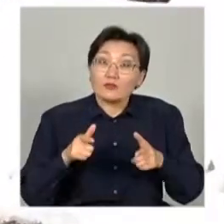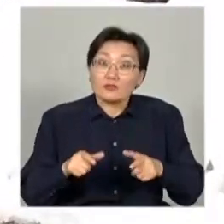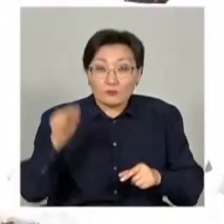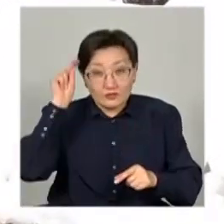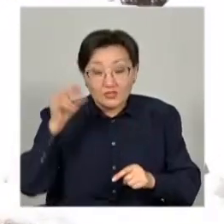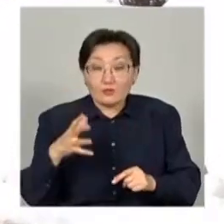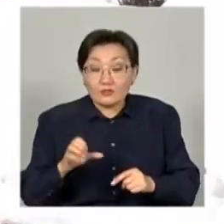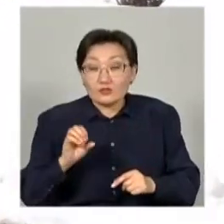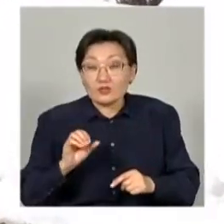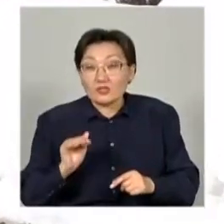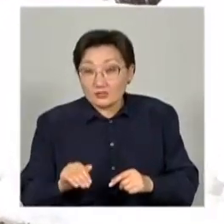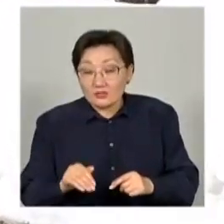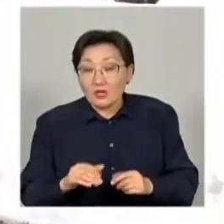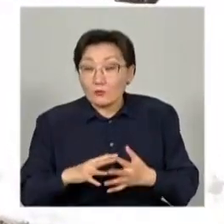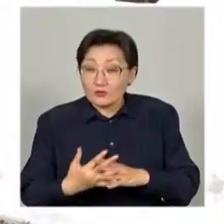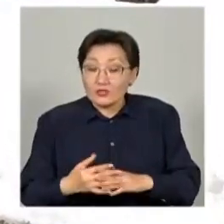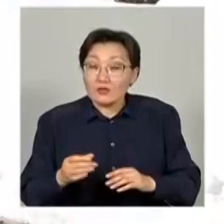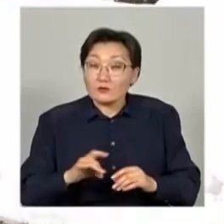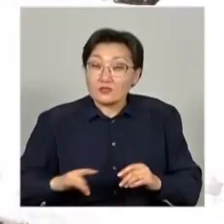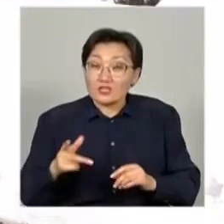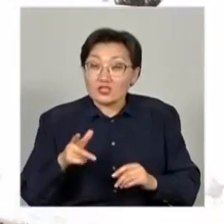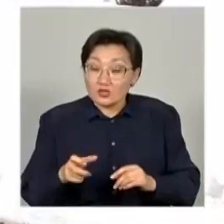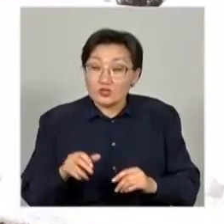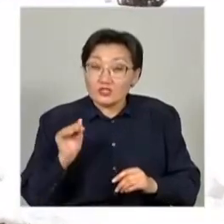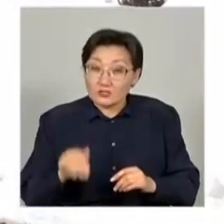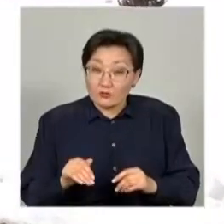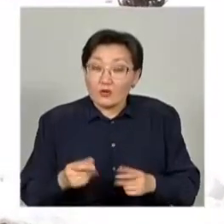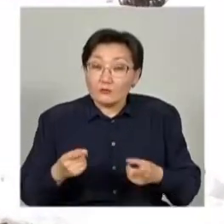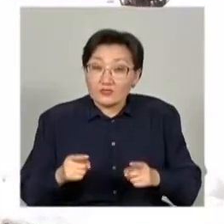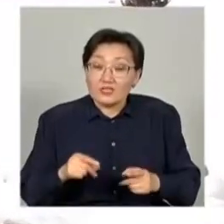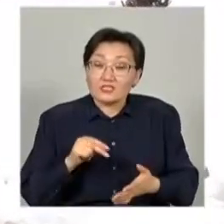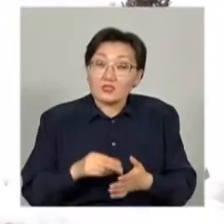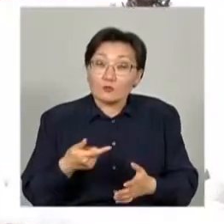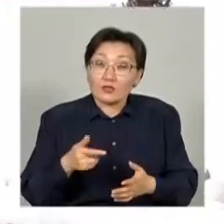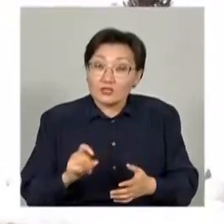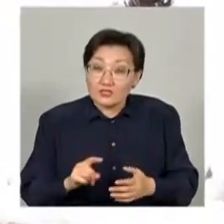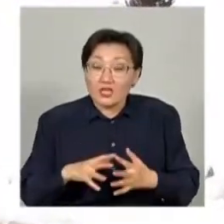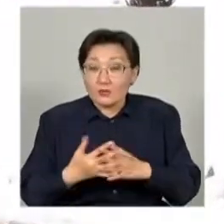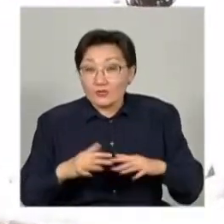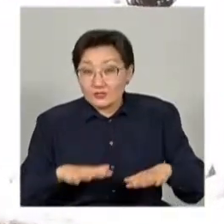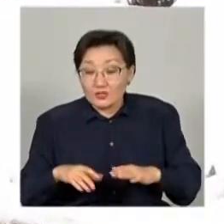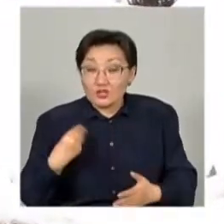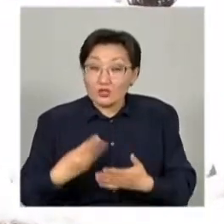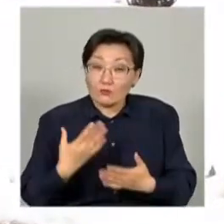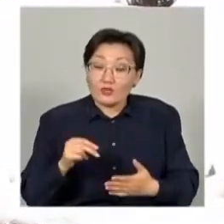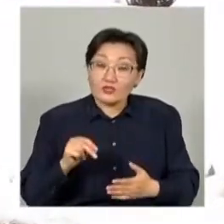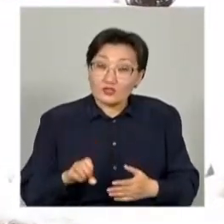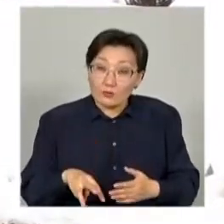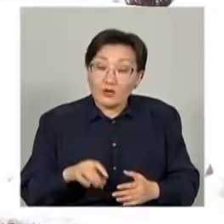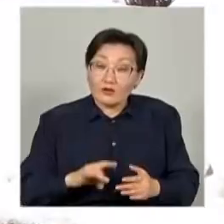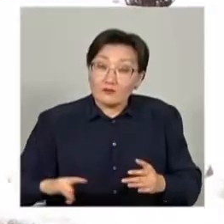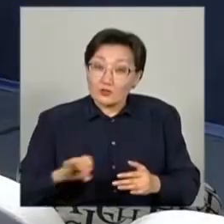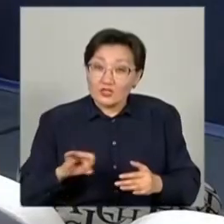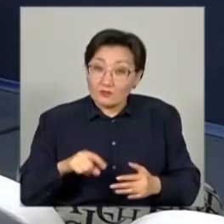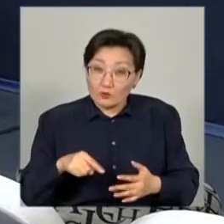городе 500 тысяч, в сельском округе в районе 300 тысяч. Но почему-то цена на газ в сельском округе дороже, чем в районе и в